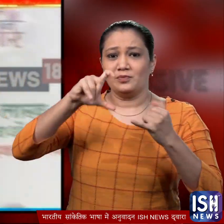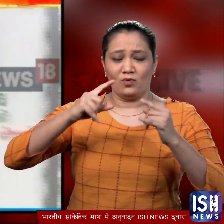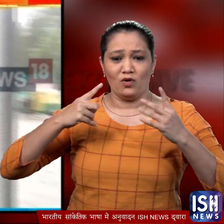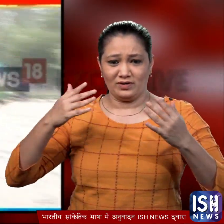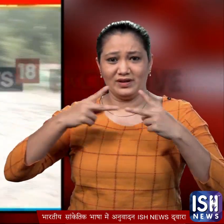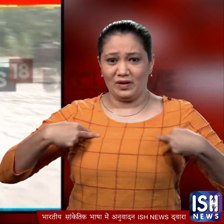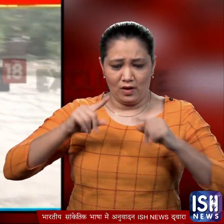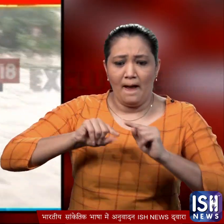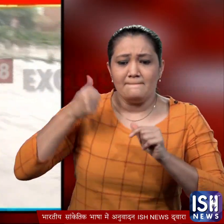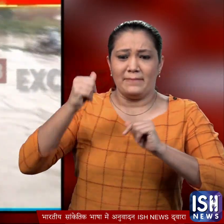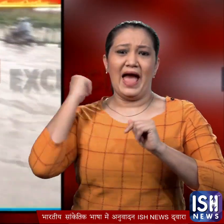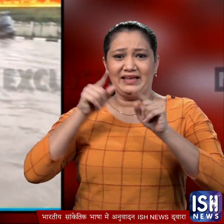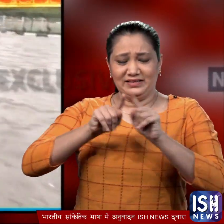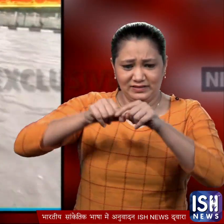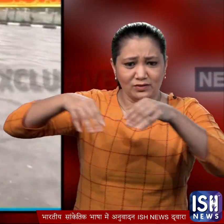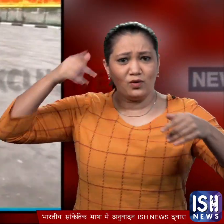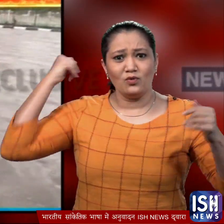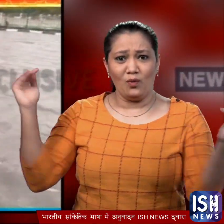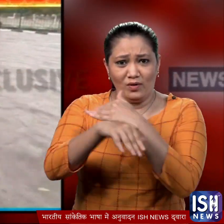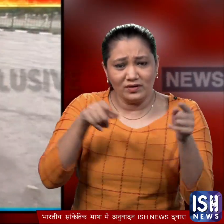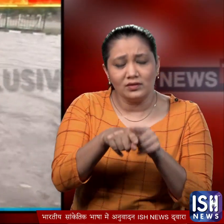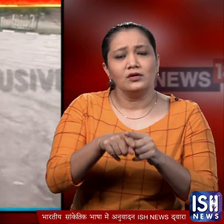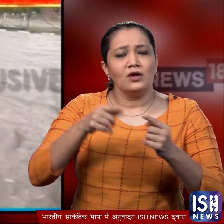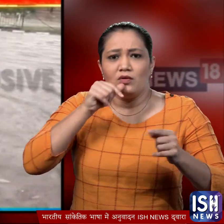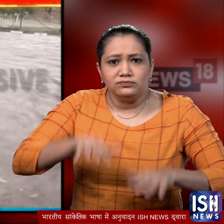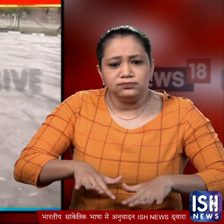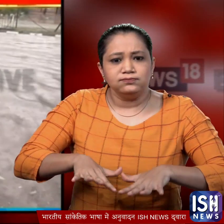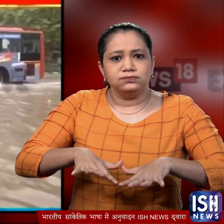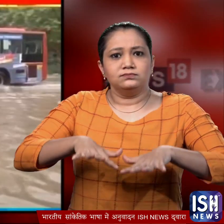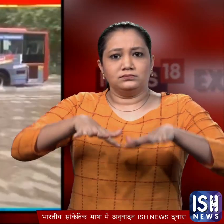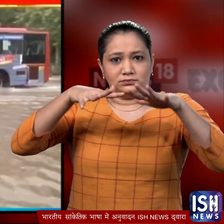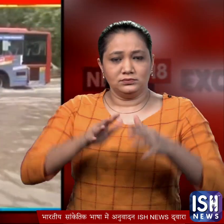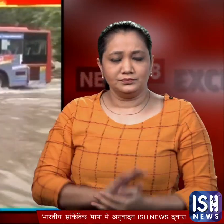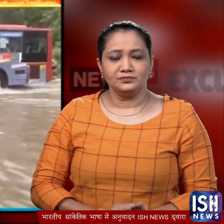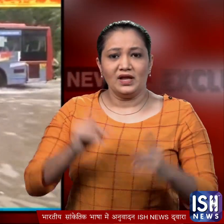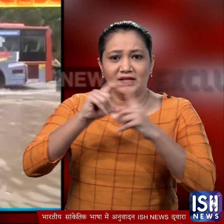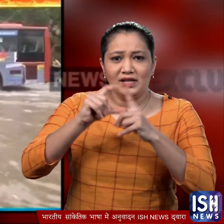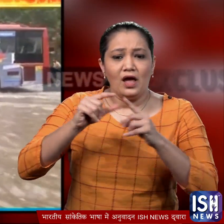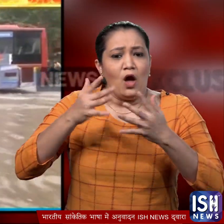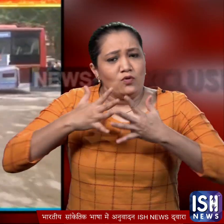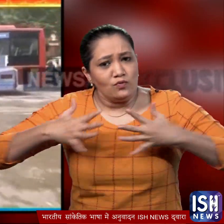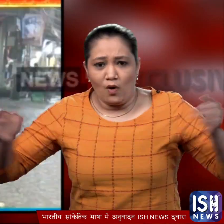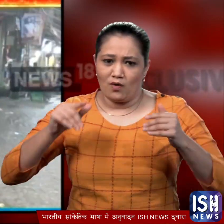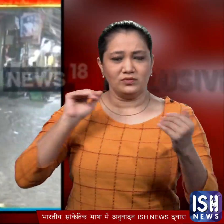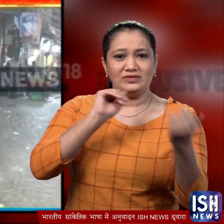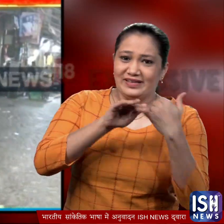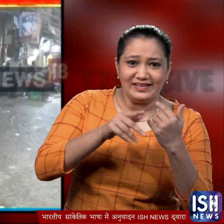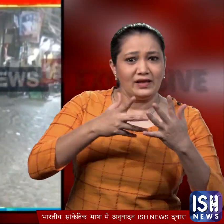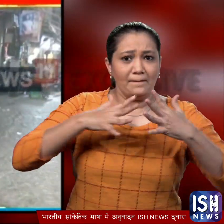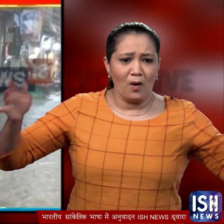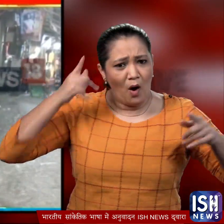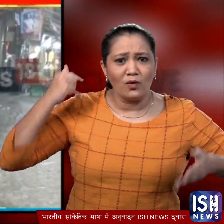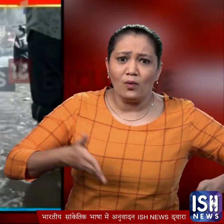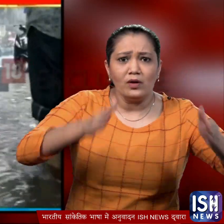की सड़क ये तस्वीरें हैं जहां पर पानी लगातार बढ़ता चला जा रहा है। दिल्ली की चौड़ी सड़कों का ये हाल था तो संकरी सड़कों